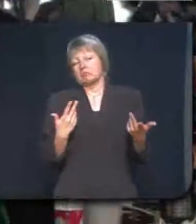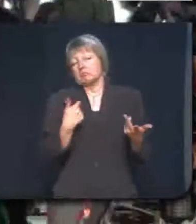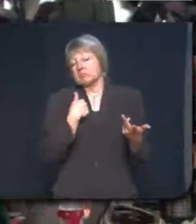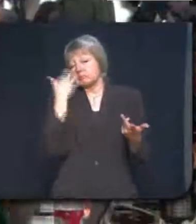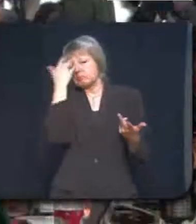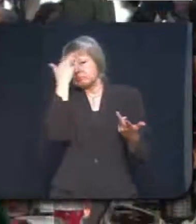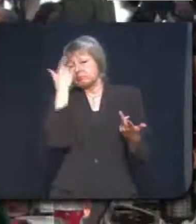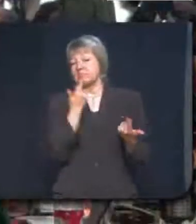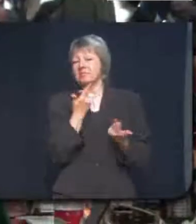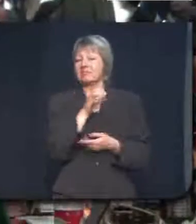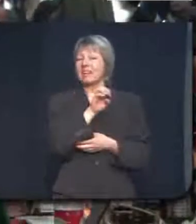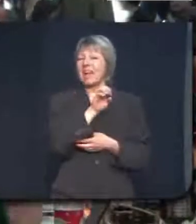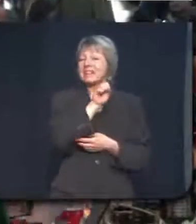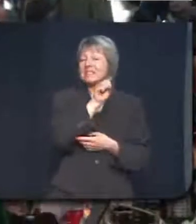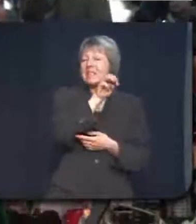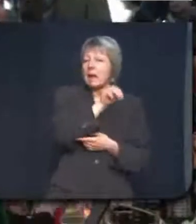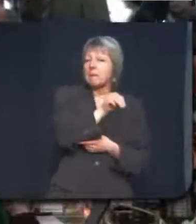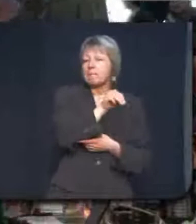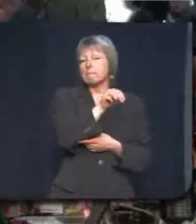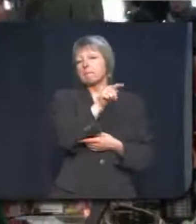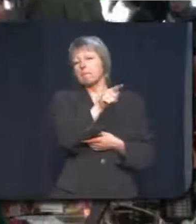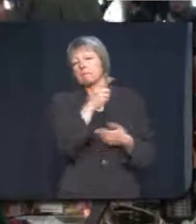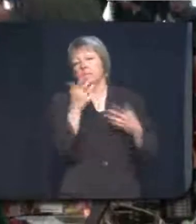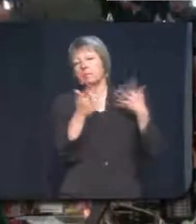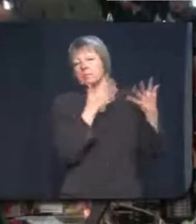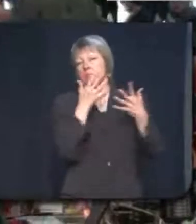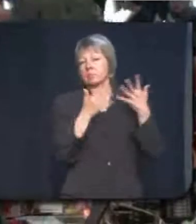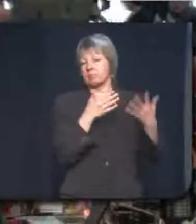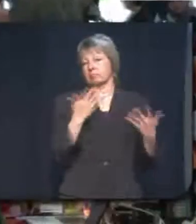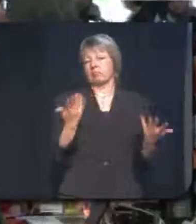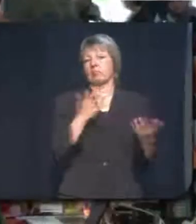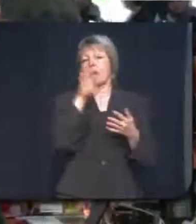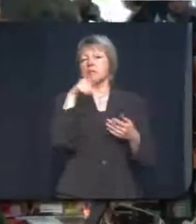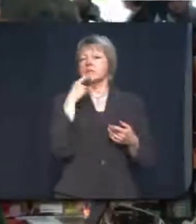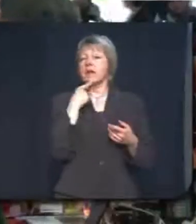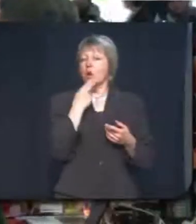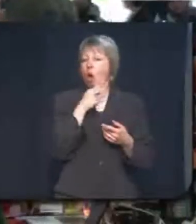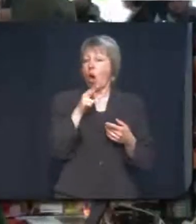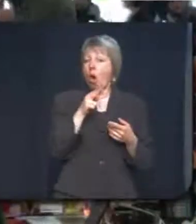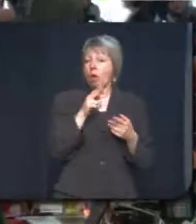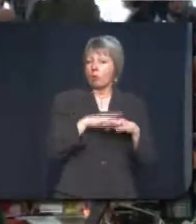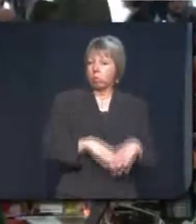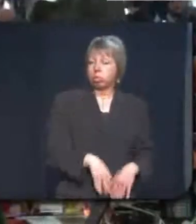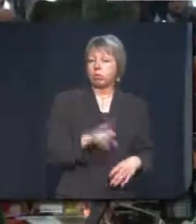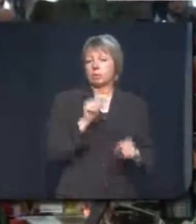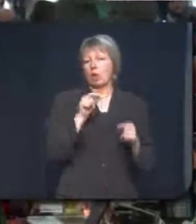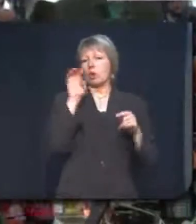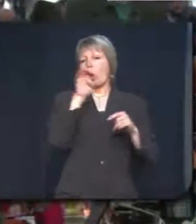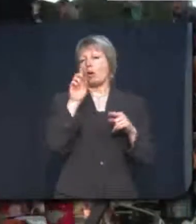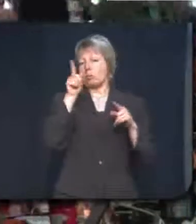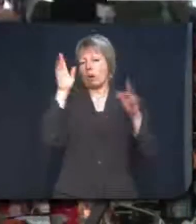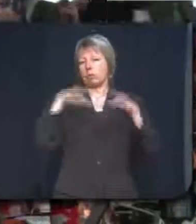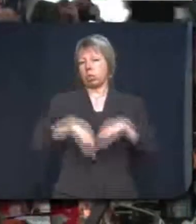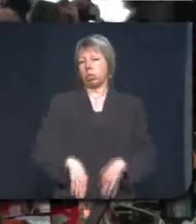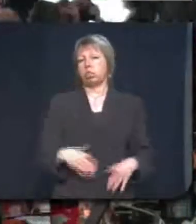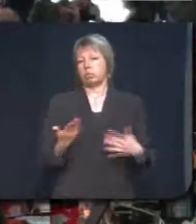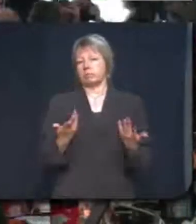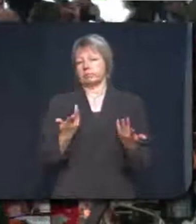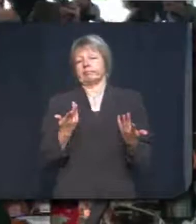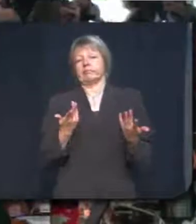das Killerargument stirbt der Euro oder stirbt Europa und die Trainer von Frau Merkel können mich allerdings jedenfalls nicht